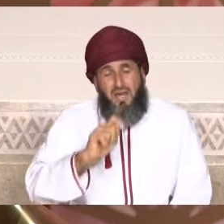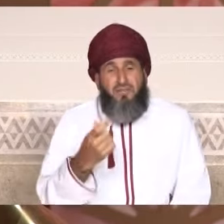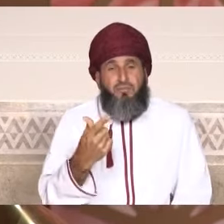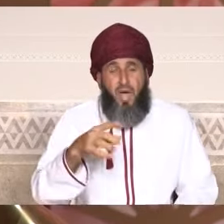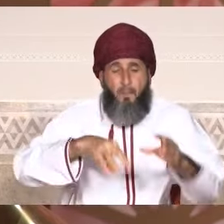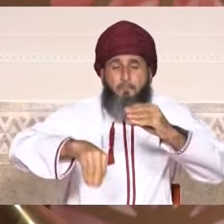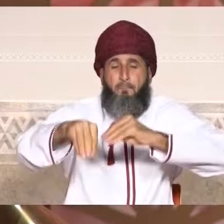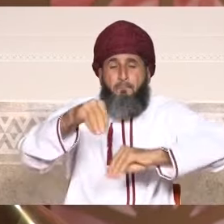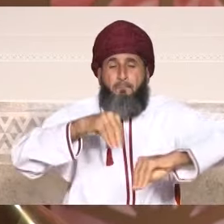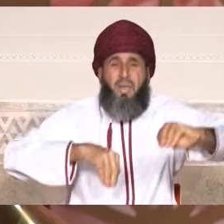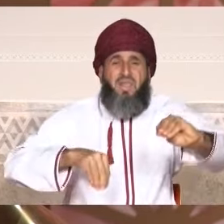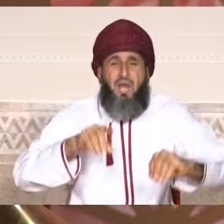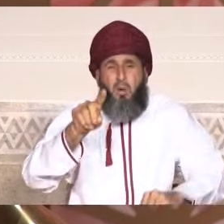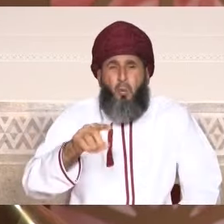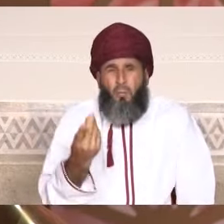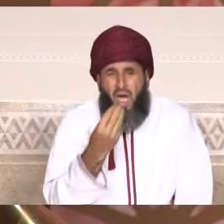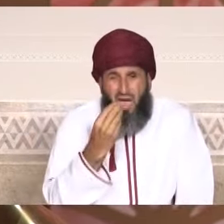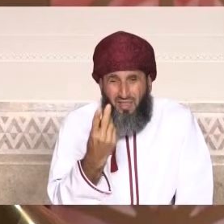أن تقضي الأيام التي أفطرتها.